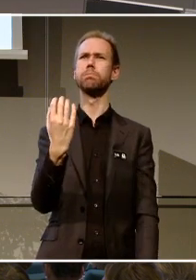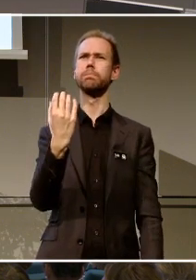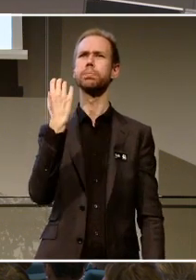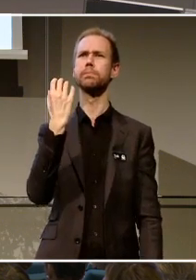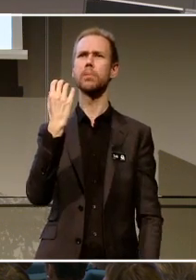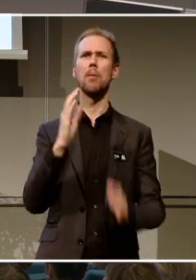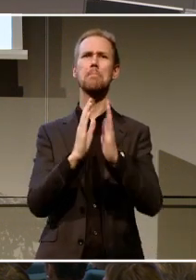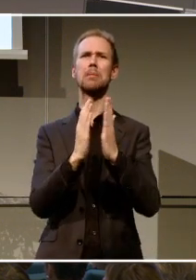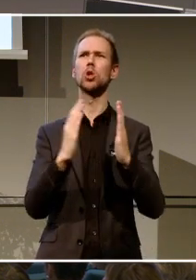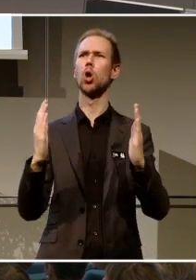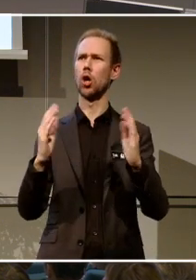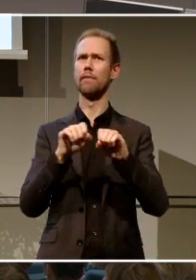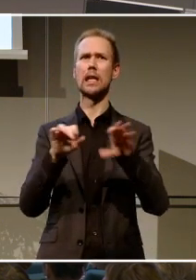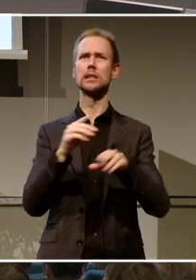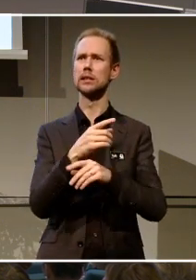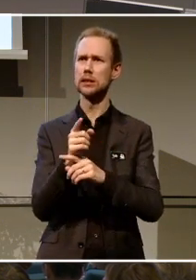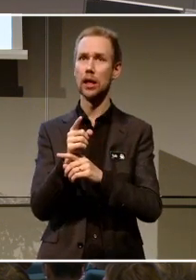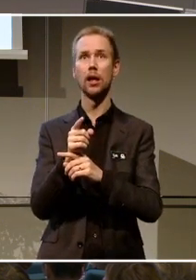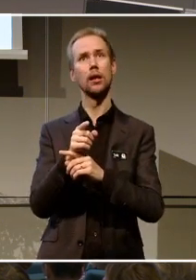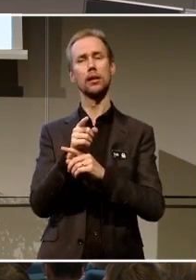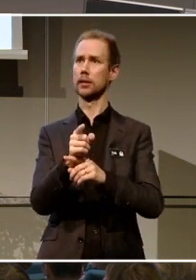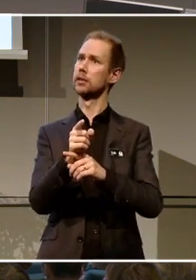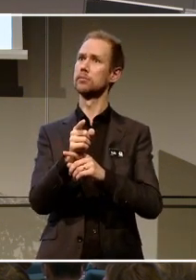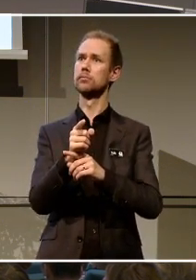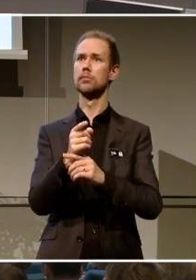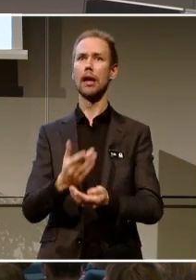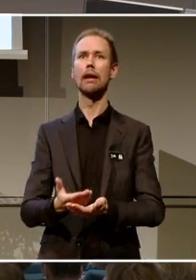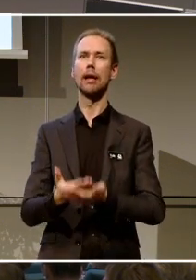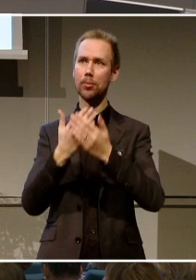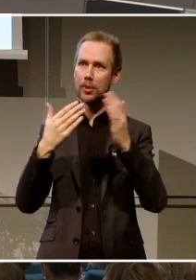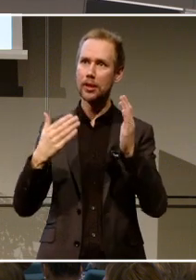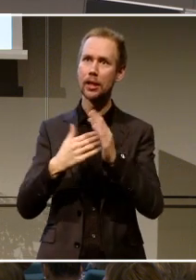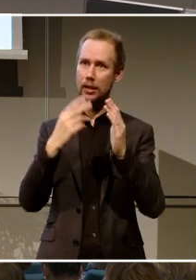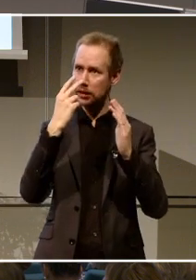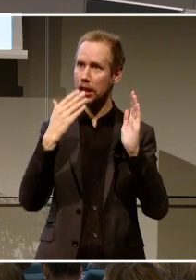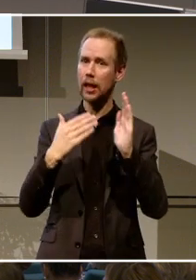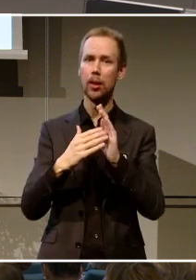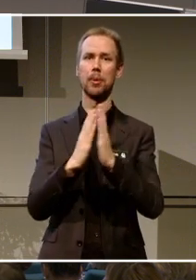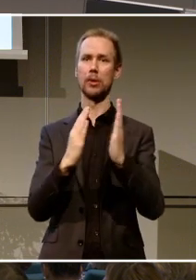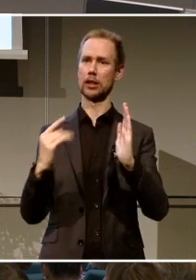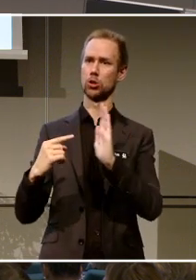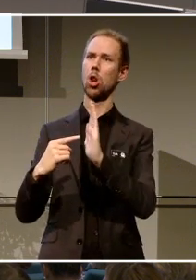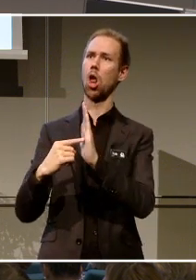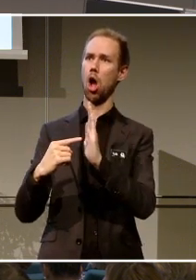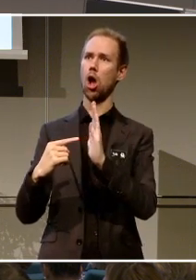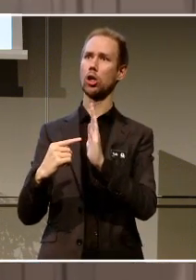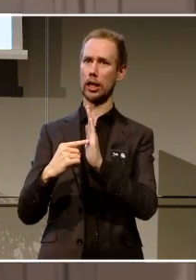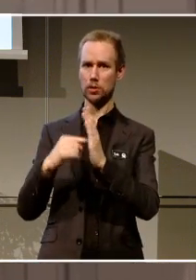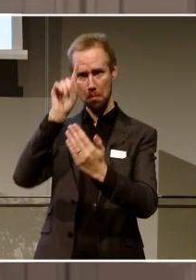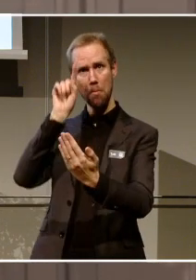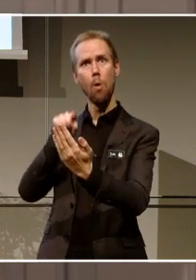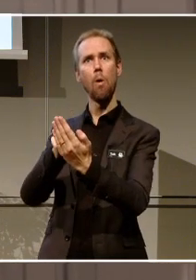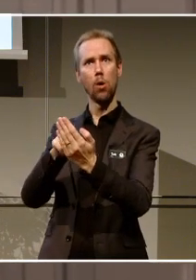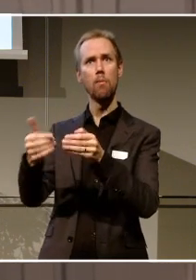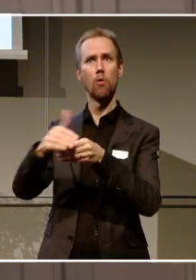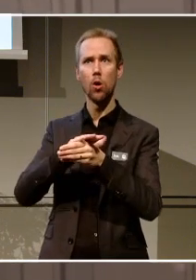in. Ni hjälper till att förverkliga bibliotekslagens intentioner som politikerna har sagt upp. Så att det faktiskt blir så att det finns böcker på